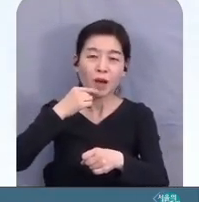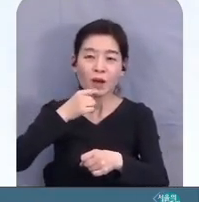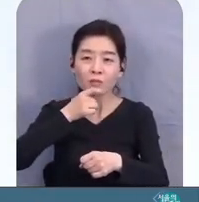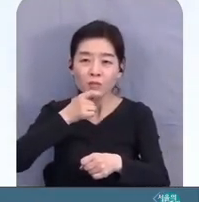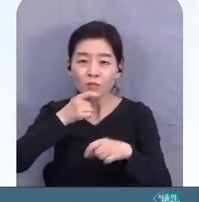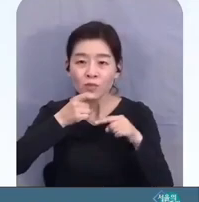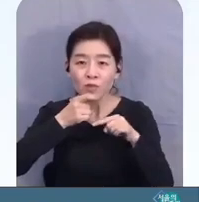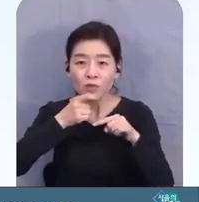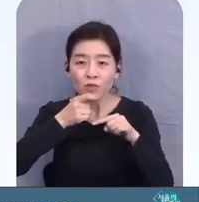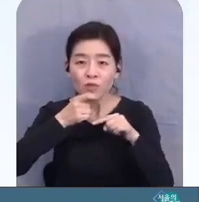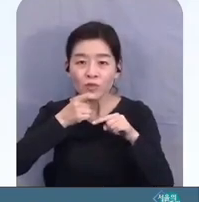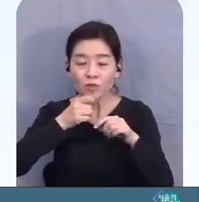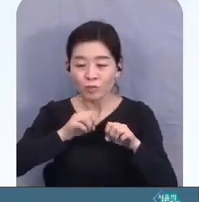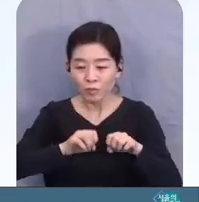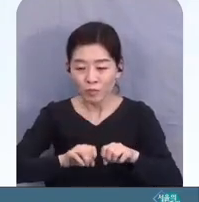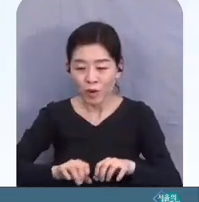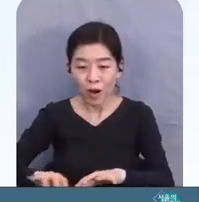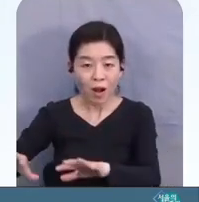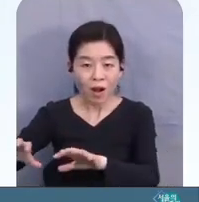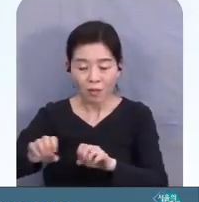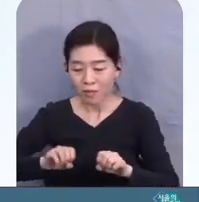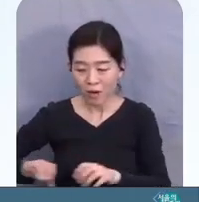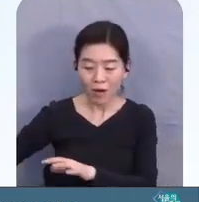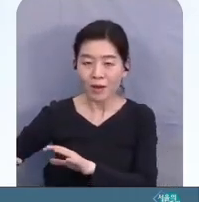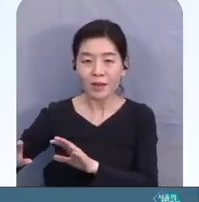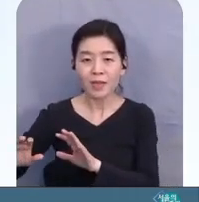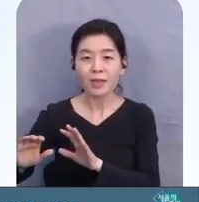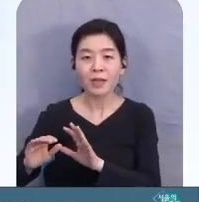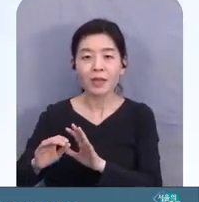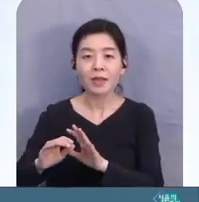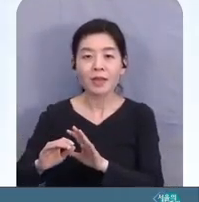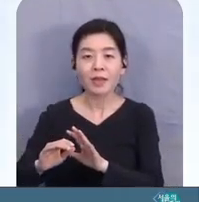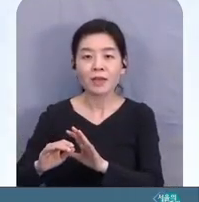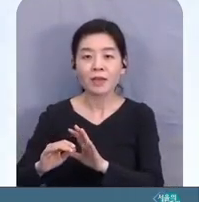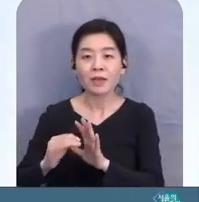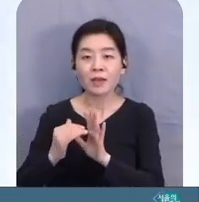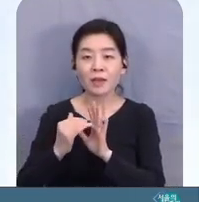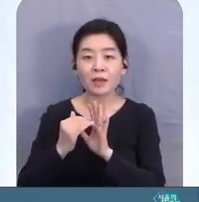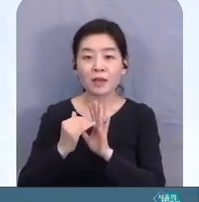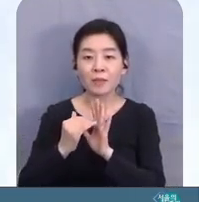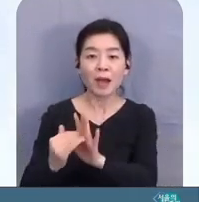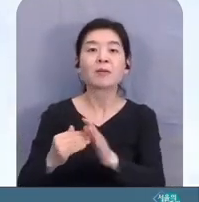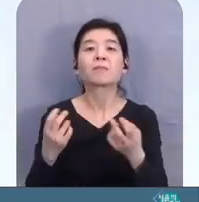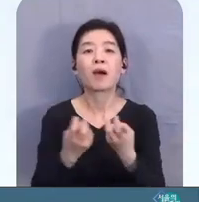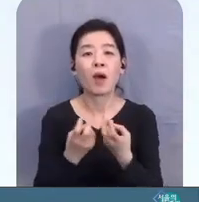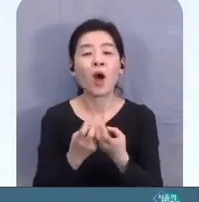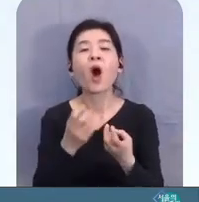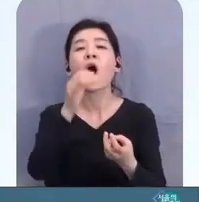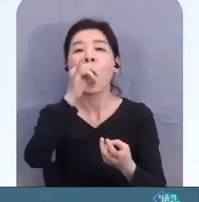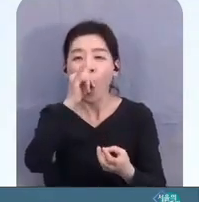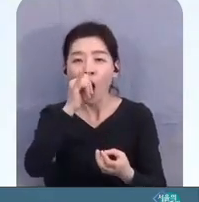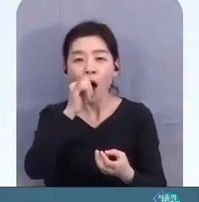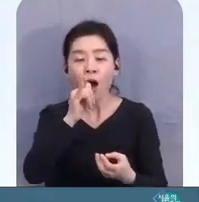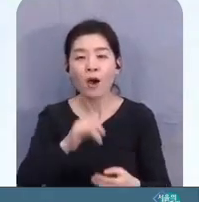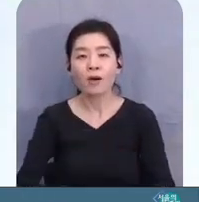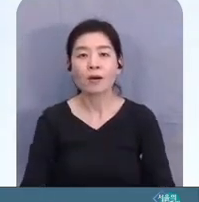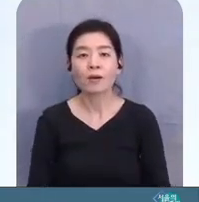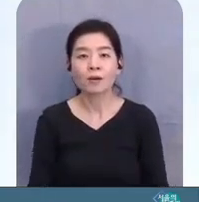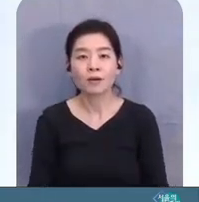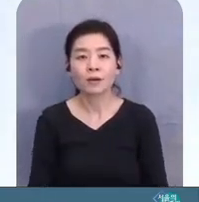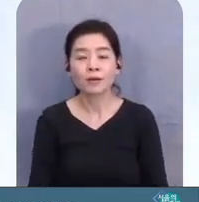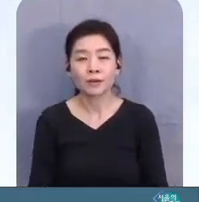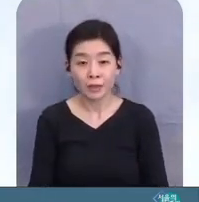그 오염수를 방류할 수 없게 만드는 대책이 있다는 것입니다. 없지 않아요. 그